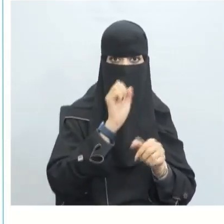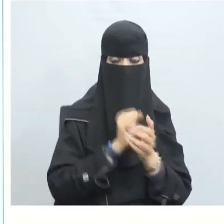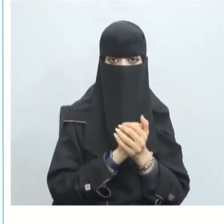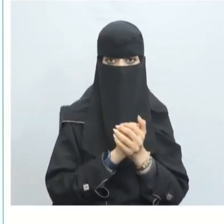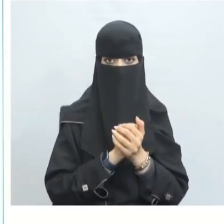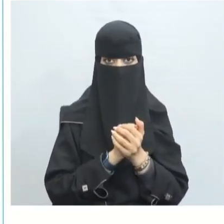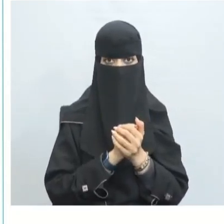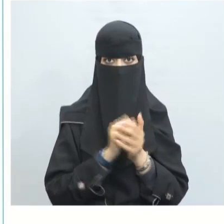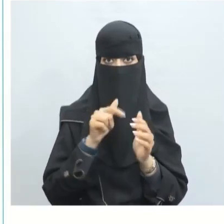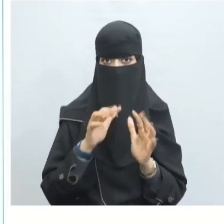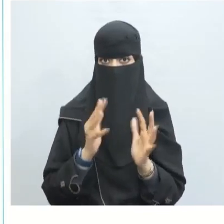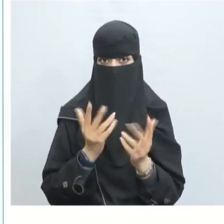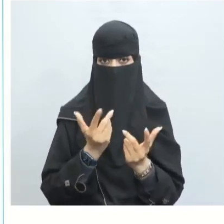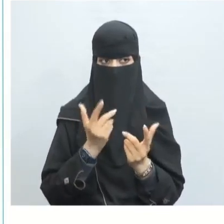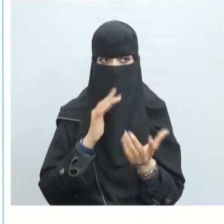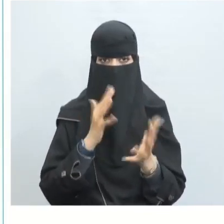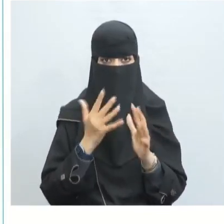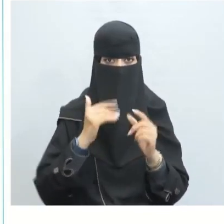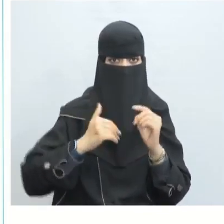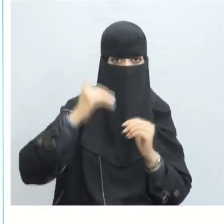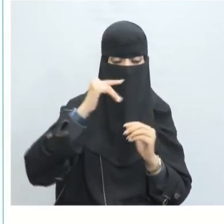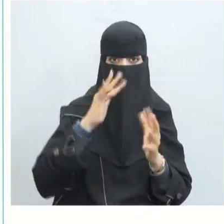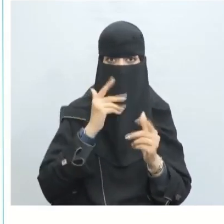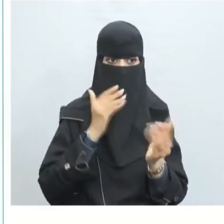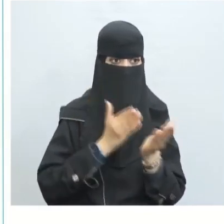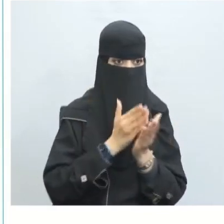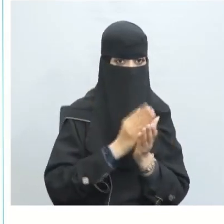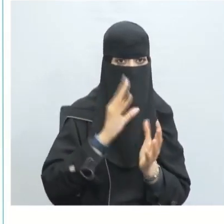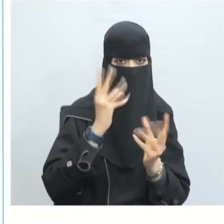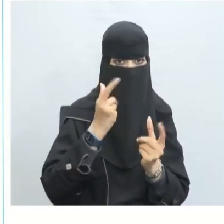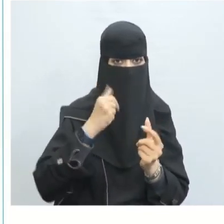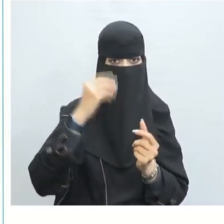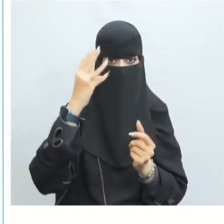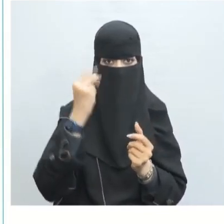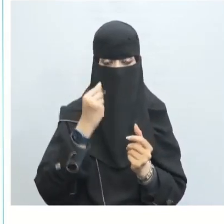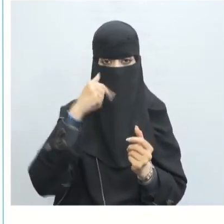الخاصه كيف يقدرون او ما هي الطرق لتقدير عدد